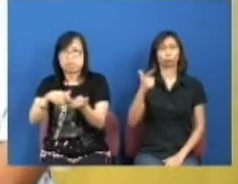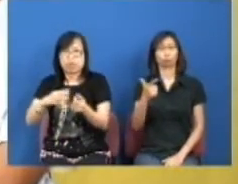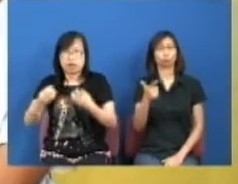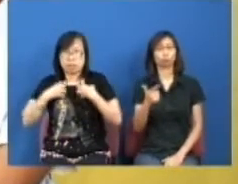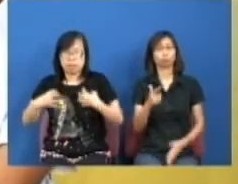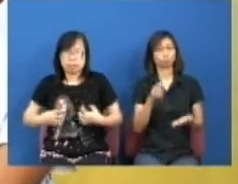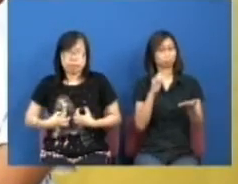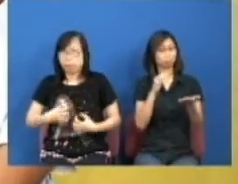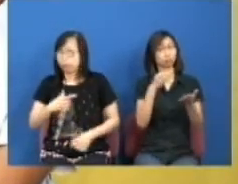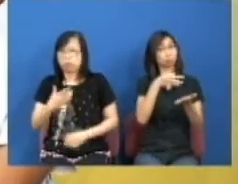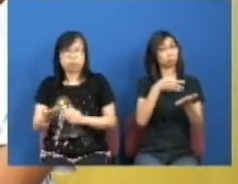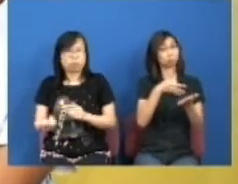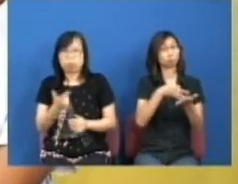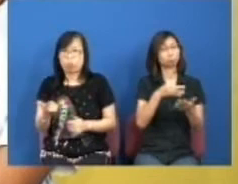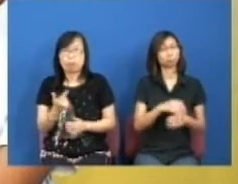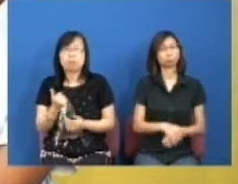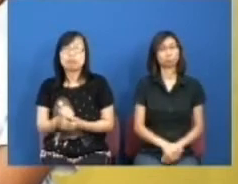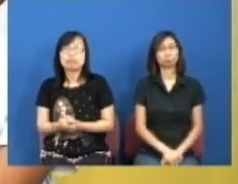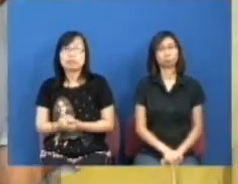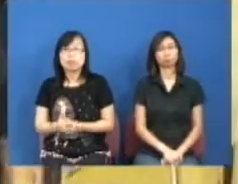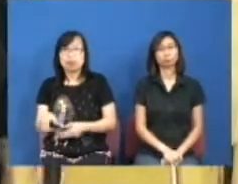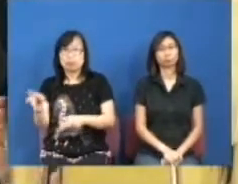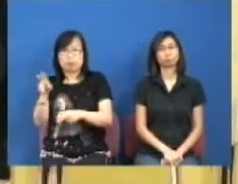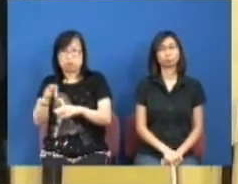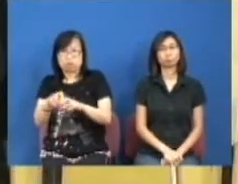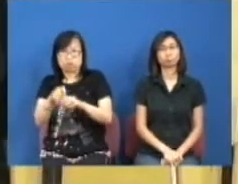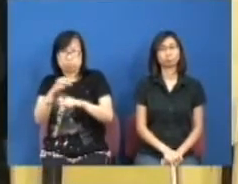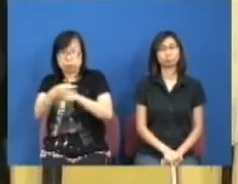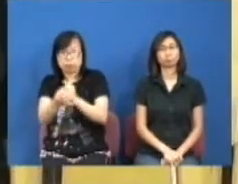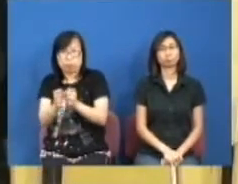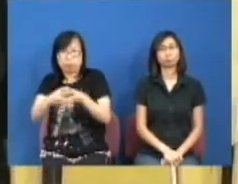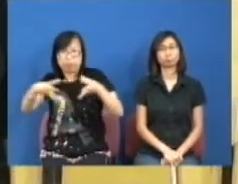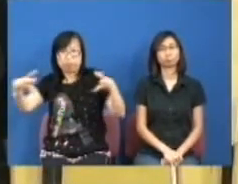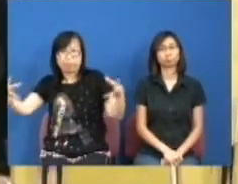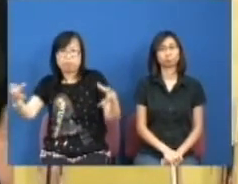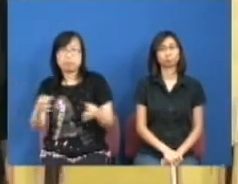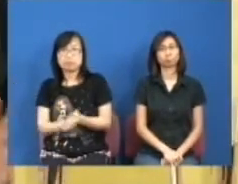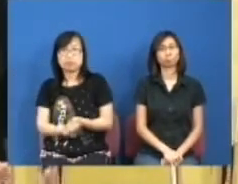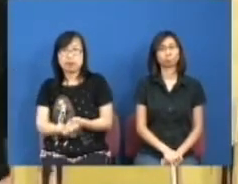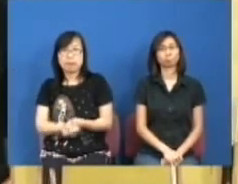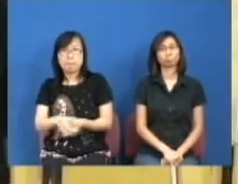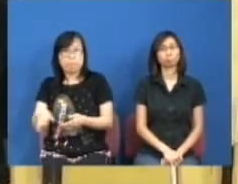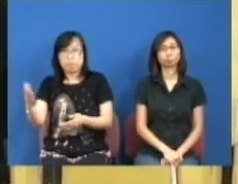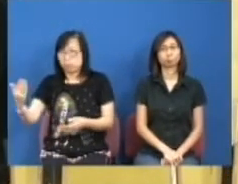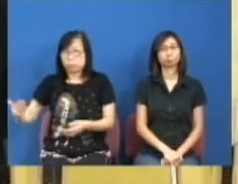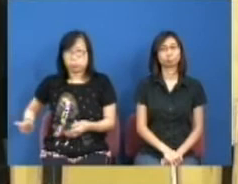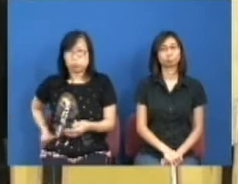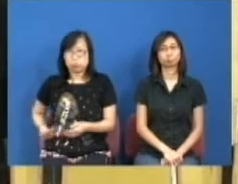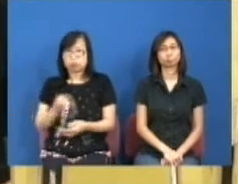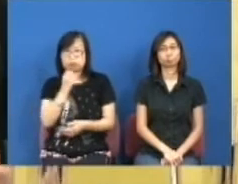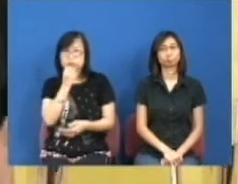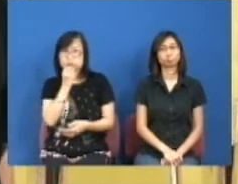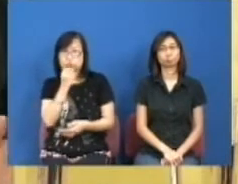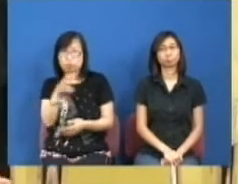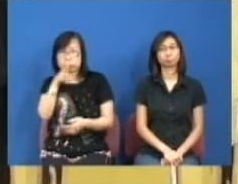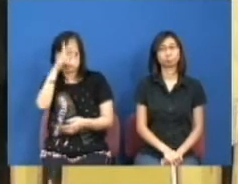啊。又或者是中國咁大，咁其實即係唔係廣東省嘅人大政協。或